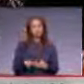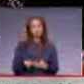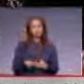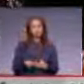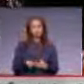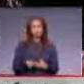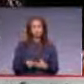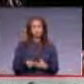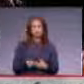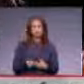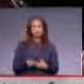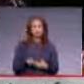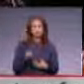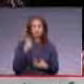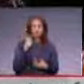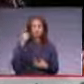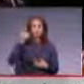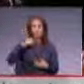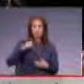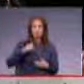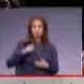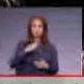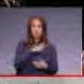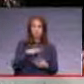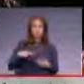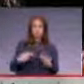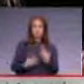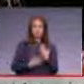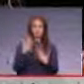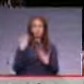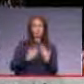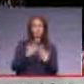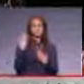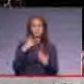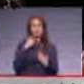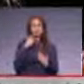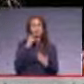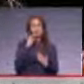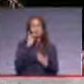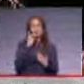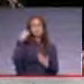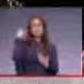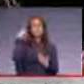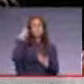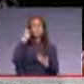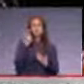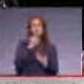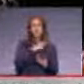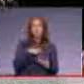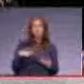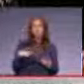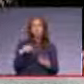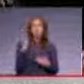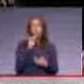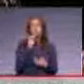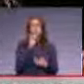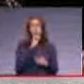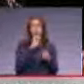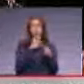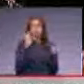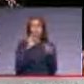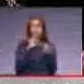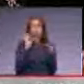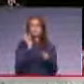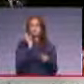دي بقى الدوله الجديده؟ ولما كلمت الشيخ وجزر البهاما وما بعرف ايه وايه وايه وايه وكل الحاجات دي كلها،